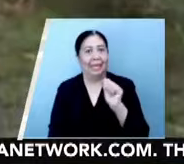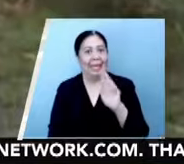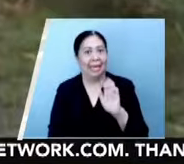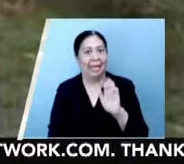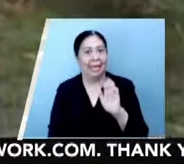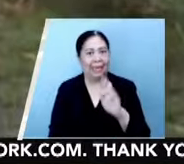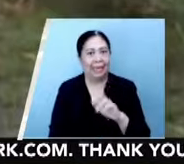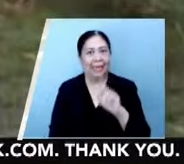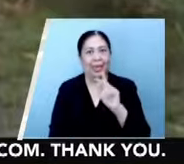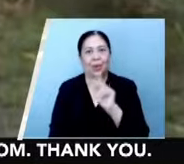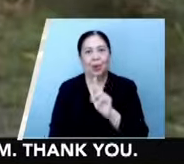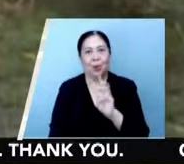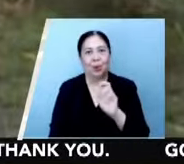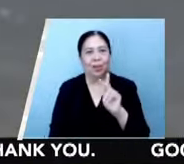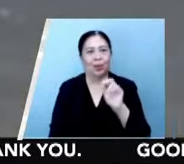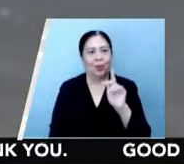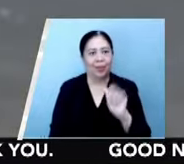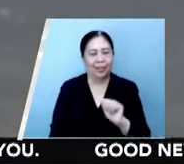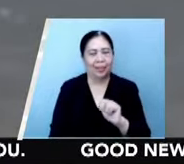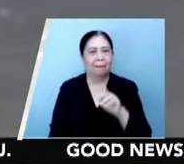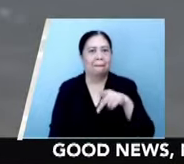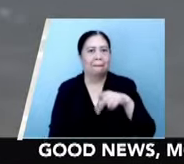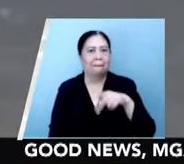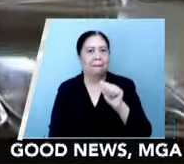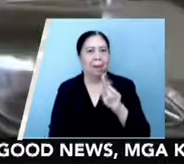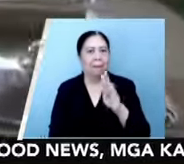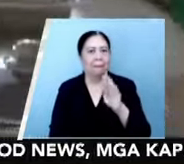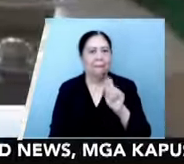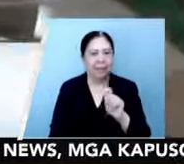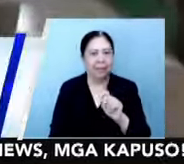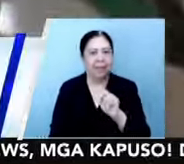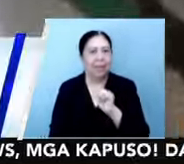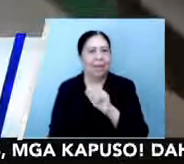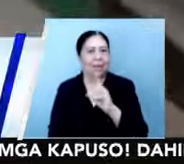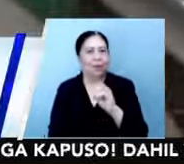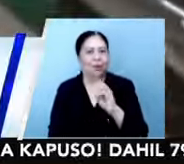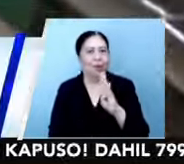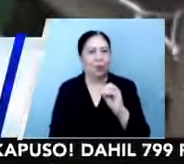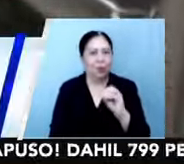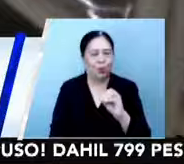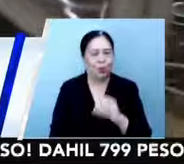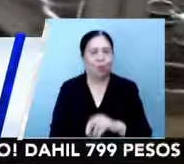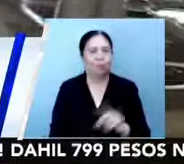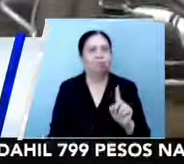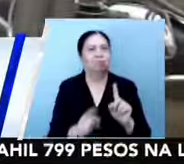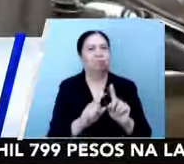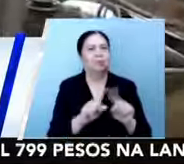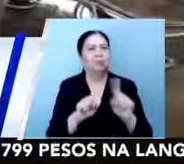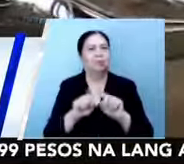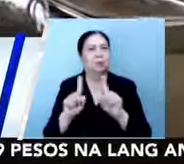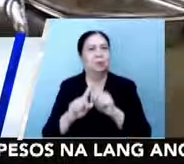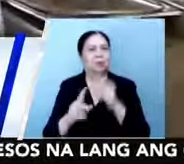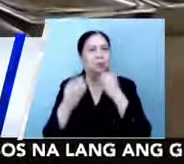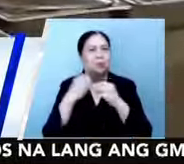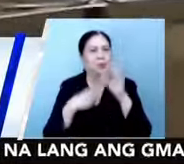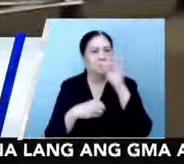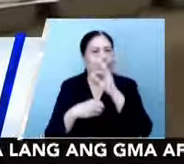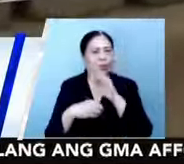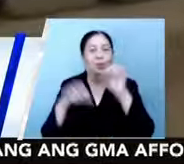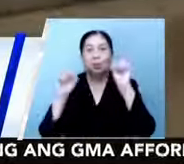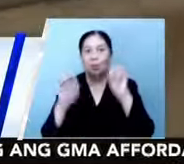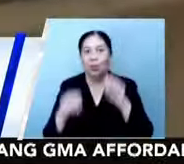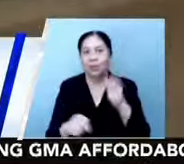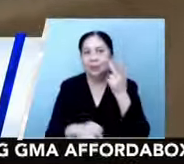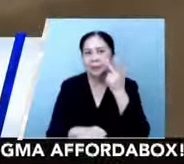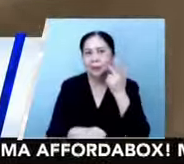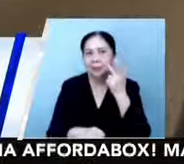Kwek-kwek. Pakbet. Adobo. Ilan lang yan sa mga pagkaing Pinoy na pwede ngayon tikman sa